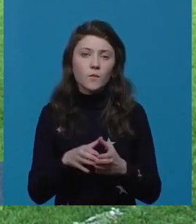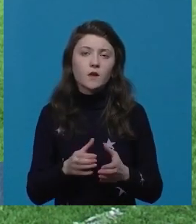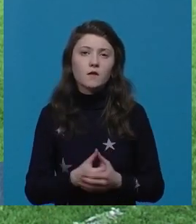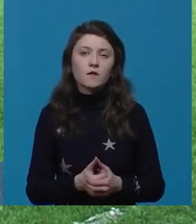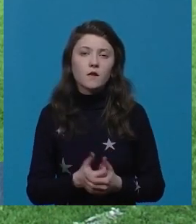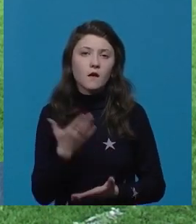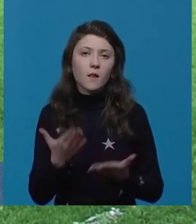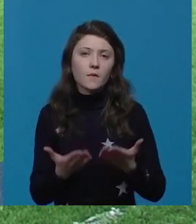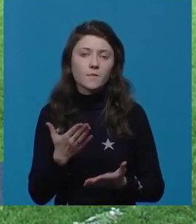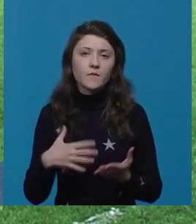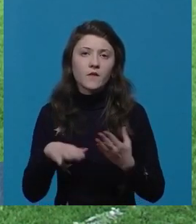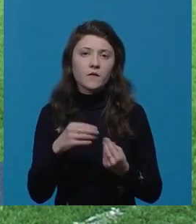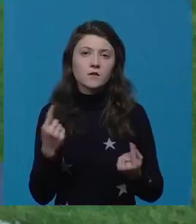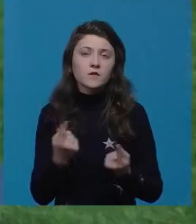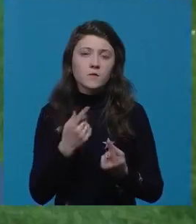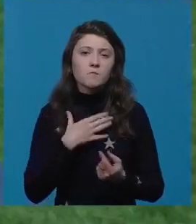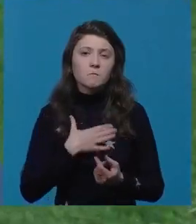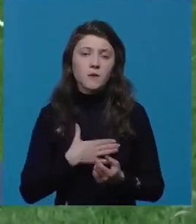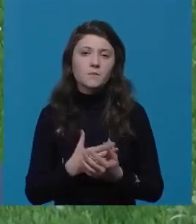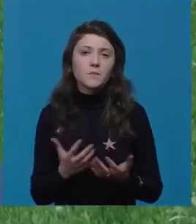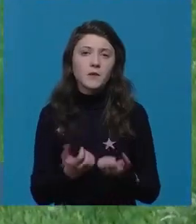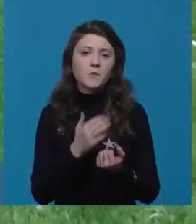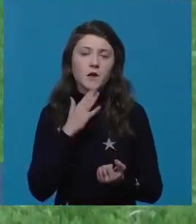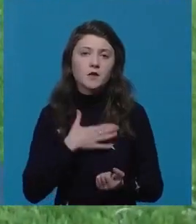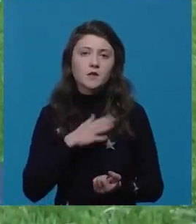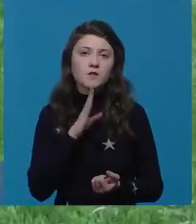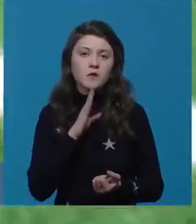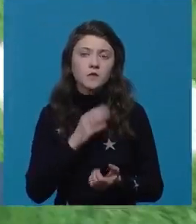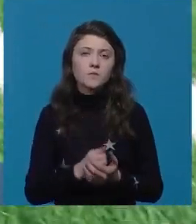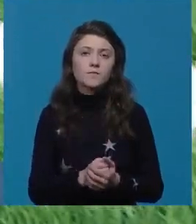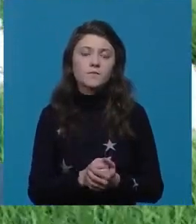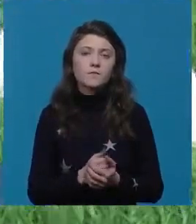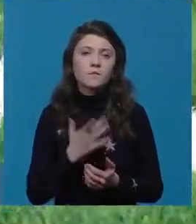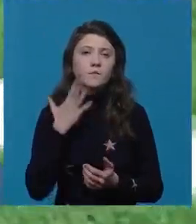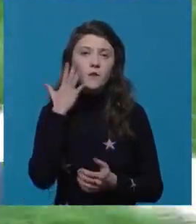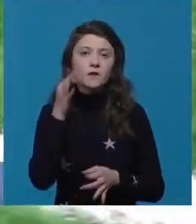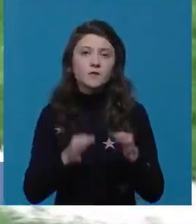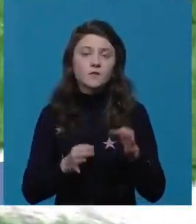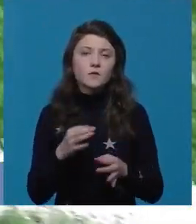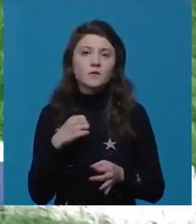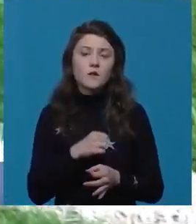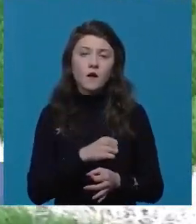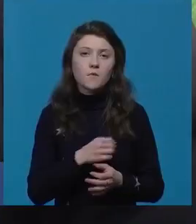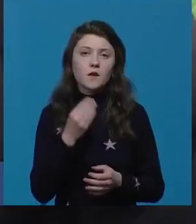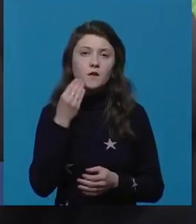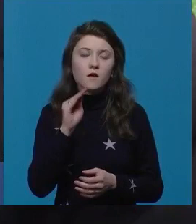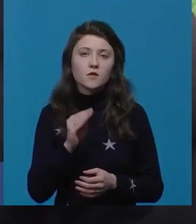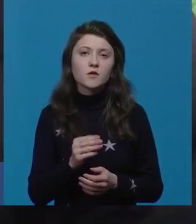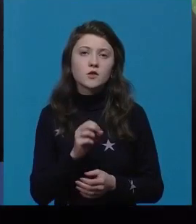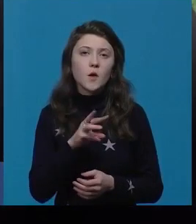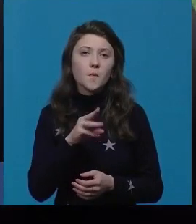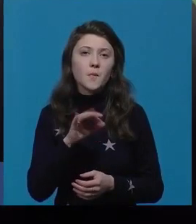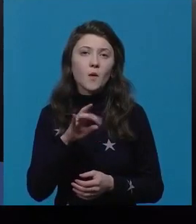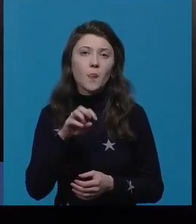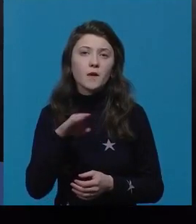Але всі надзвичайно ми підтримуємо наших дівчат. Марія Маринець мріє судити матчі найпрестижніших чемпіонатів. Я мрію